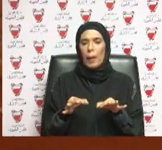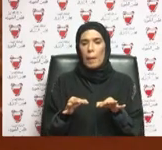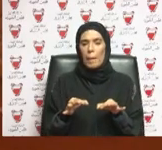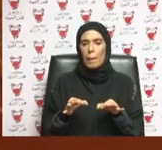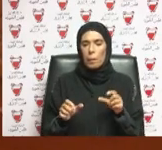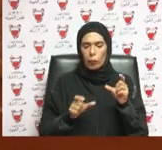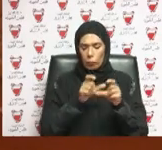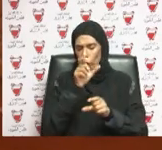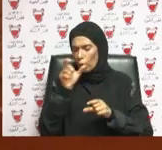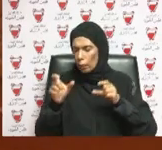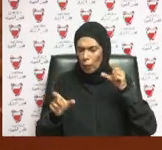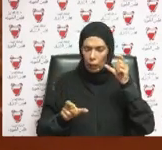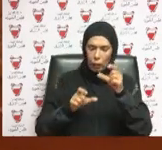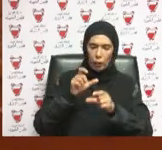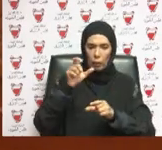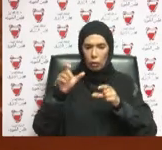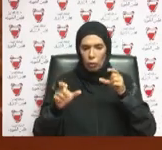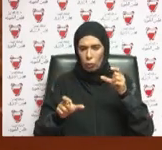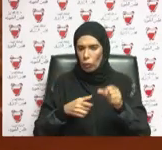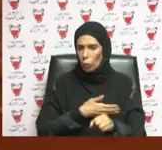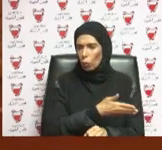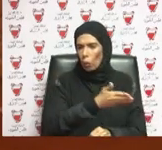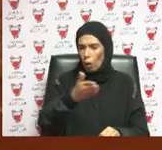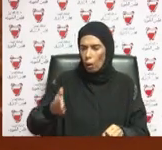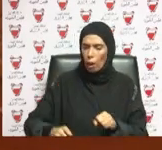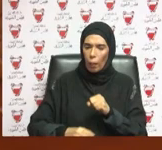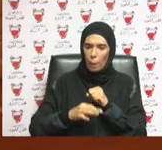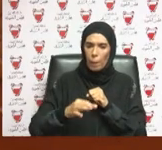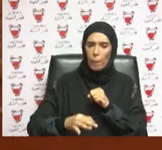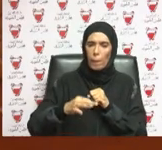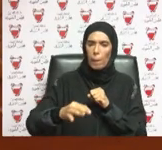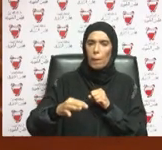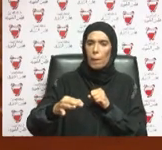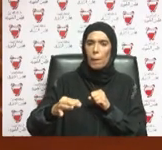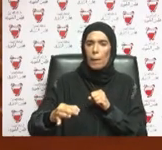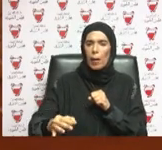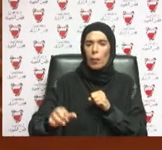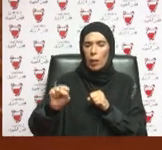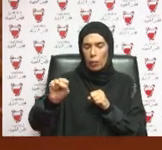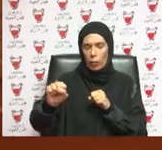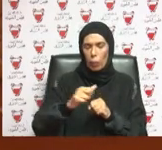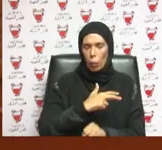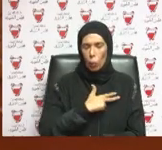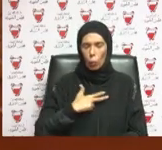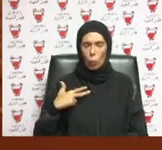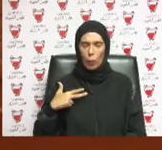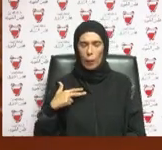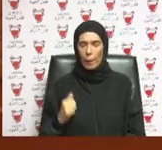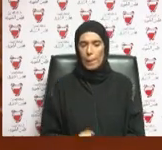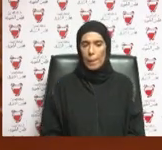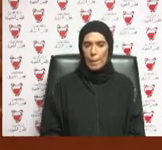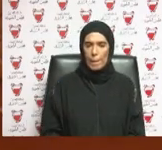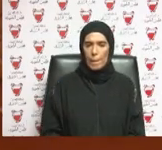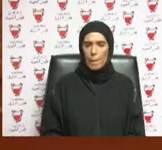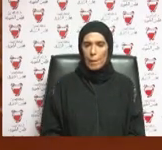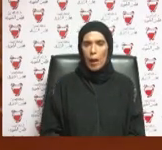ومتابعته الشخصية لكل التفاصيل التي تعني بشؤون الحكومة الموقرة.